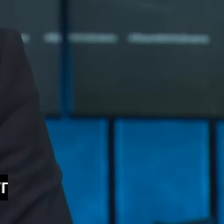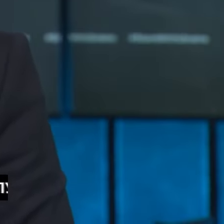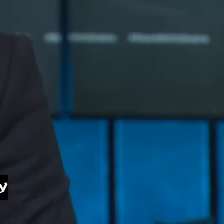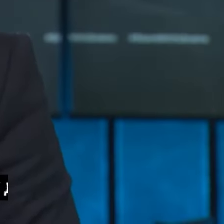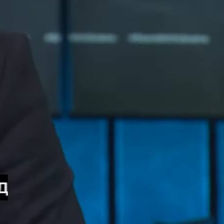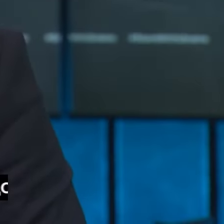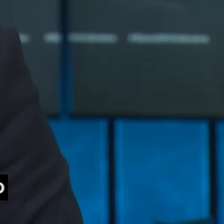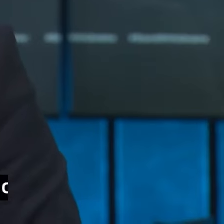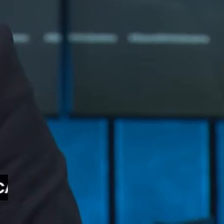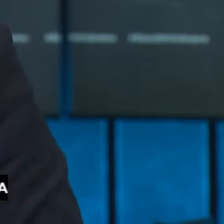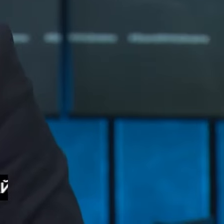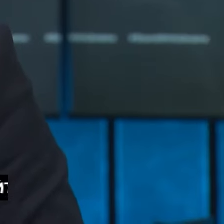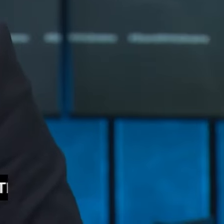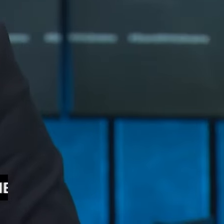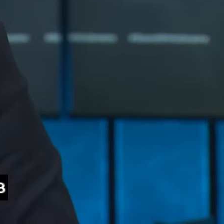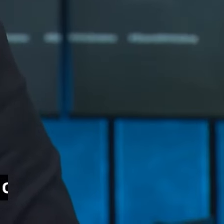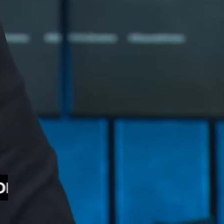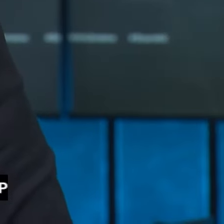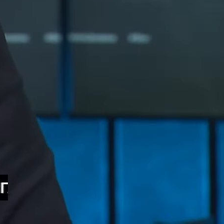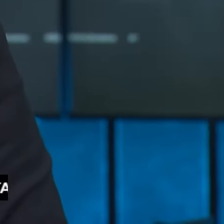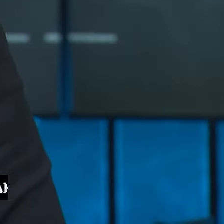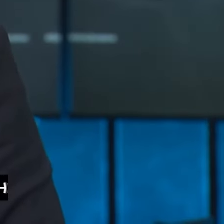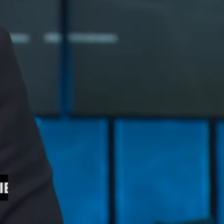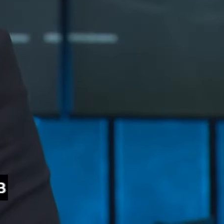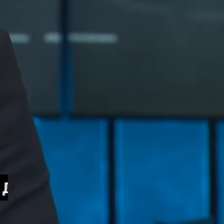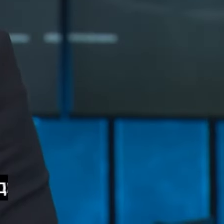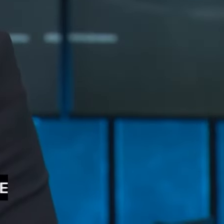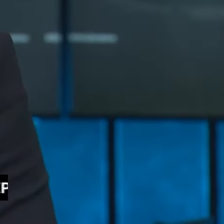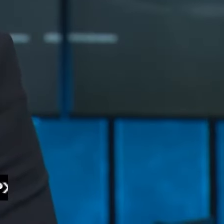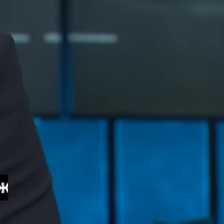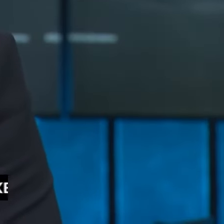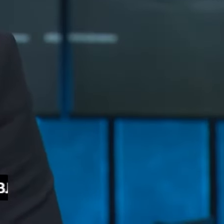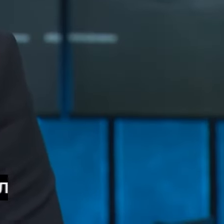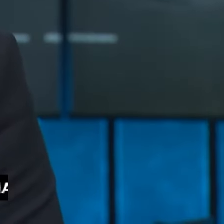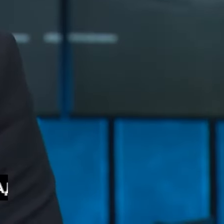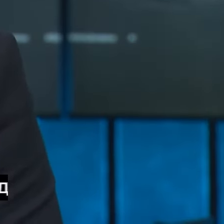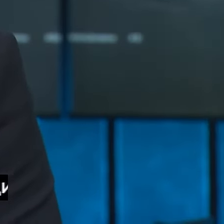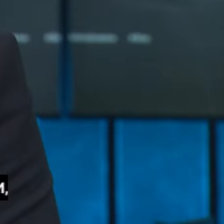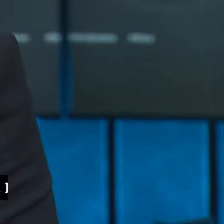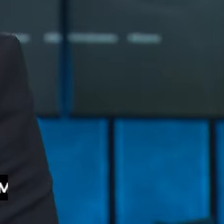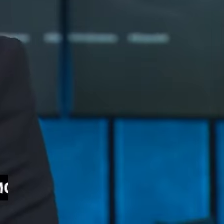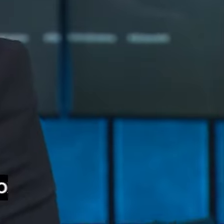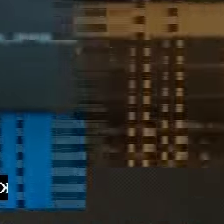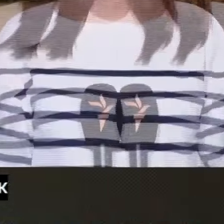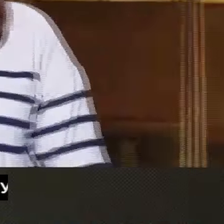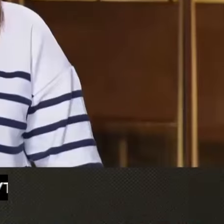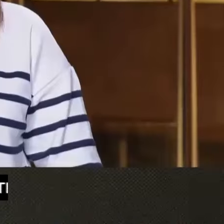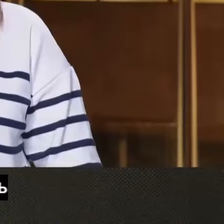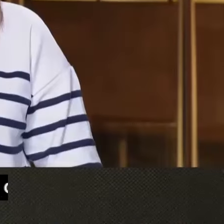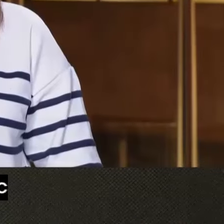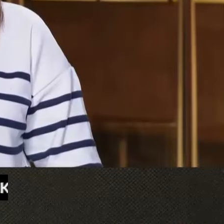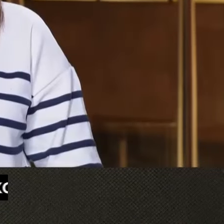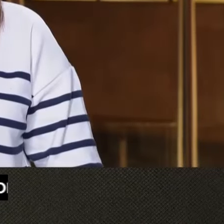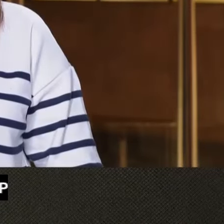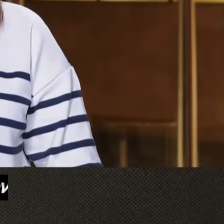Ну от як на Заході оцінюють результати сьогоднішньої зустрічі, знає кореспондентка Радіо Свобода Зоряна Степаненко. Вона з нами на